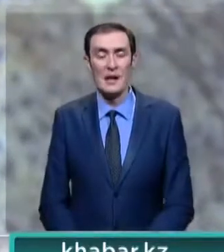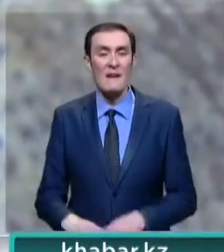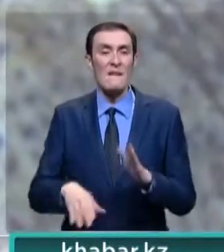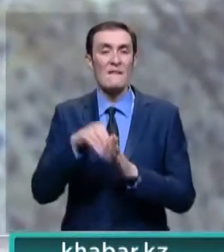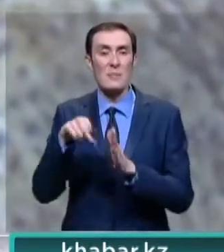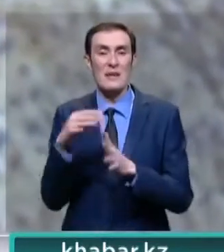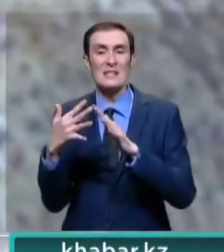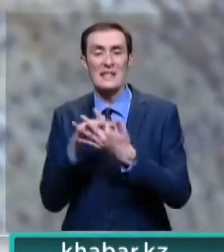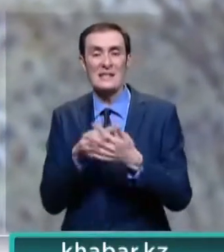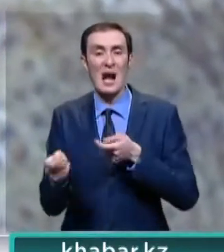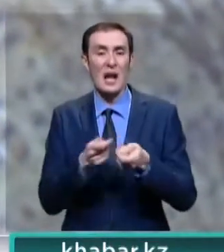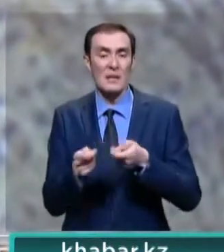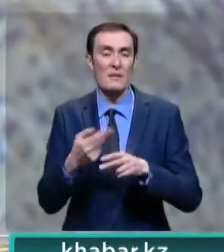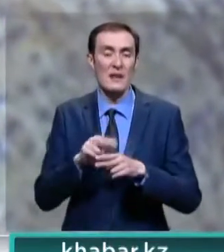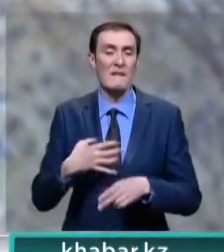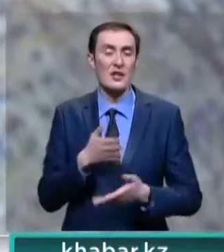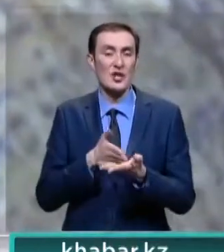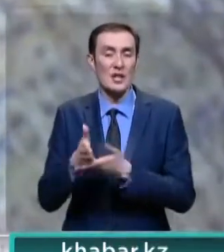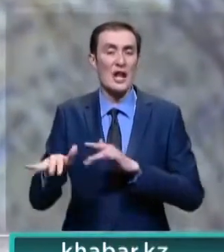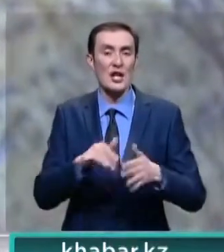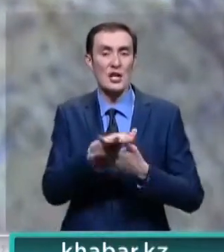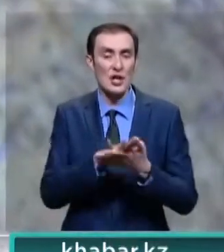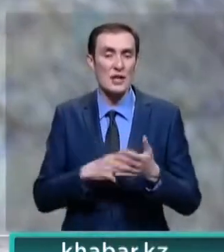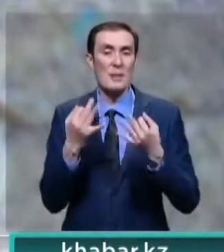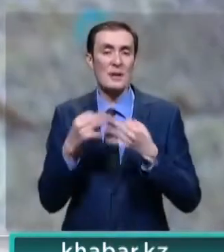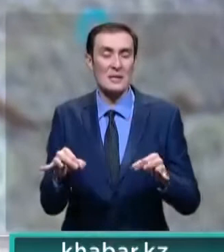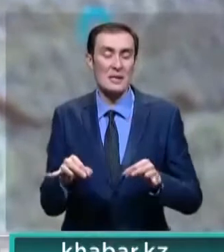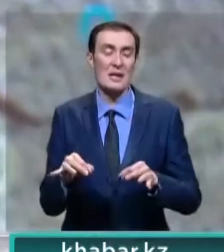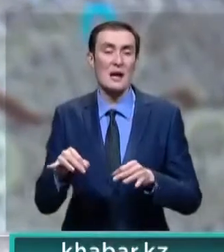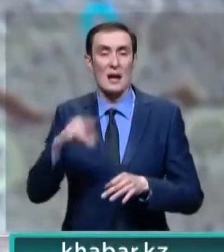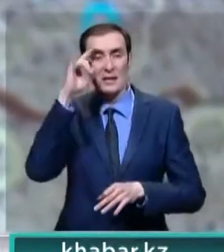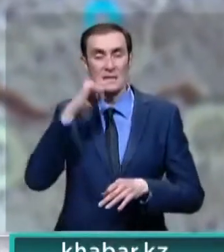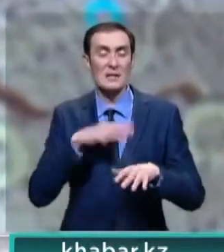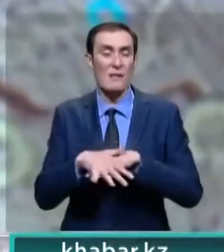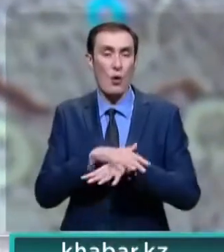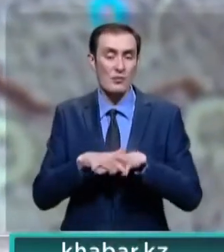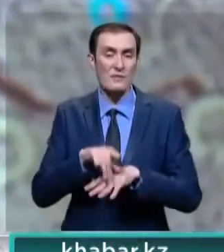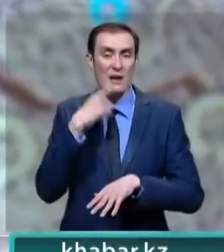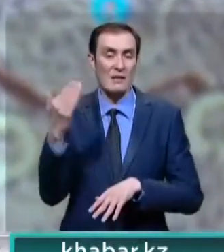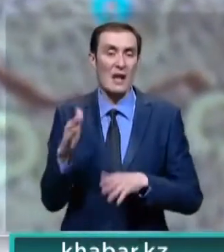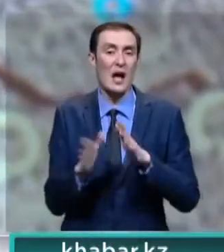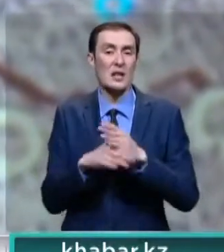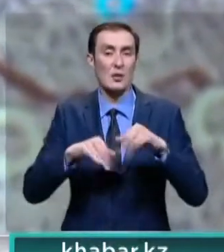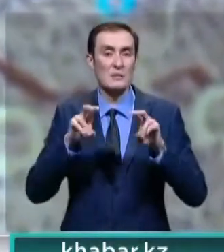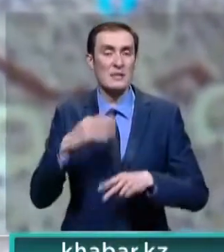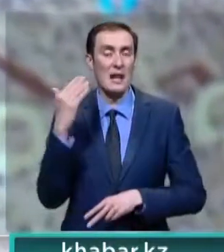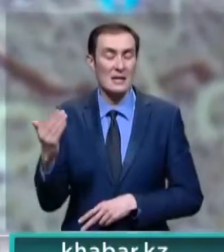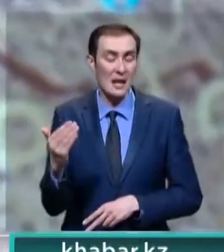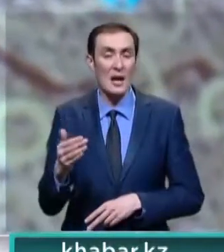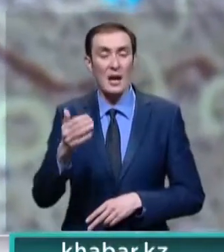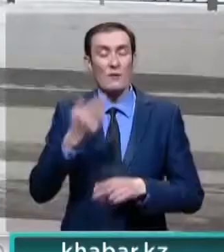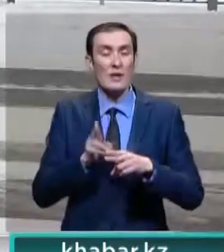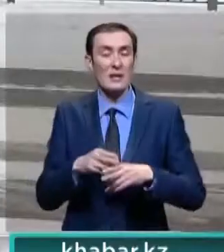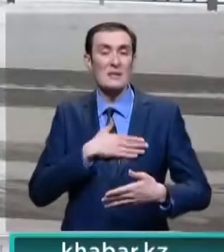Выборы сельских акимов – это важнейший шаг на пути к дальнейшей демократизации казахстанского общества, считают атырауские политологи. Благодаря